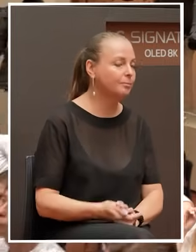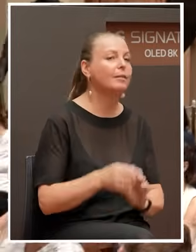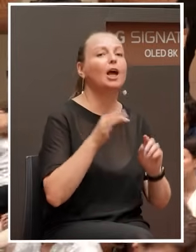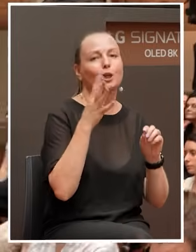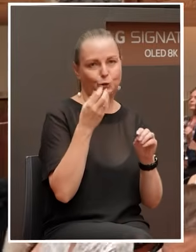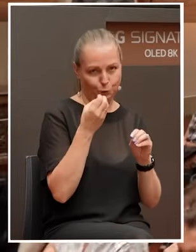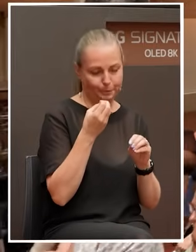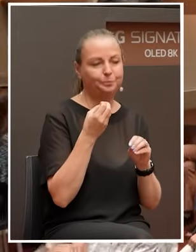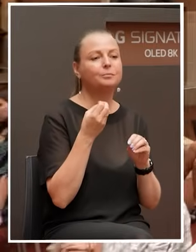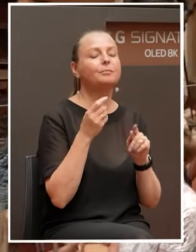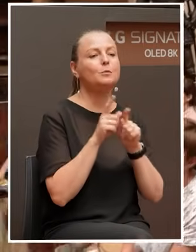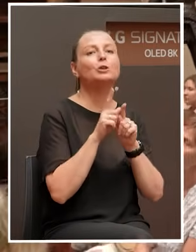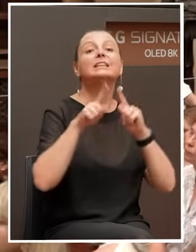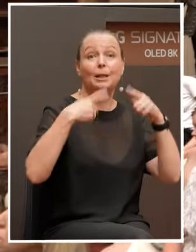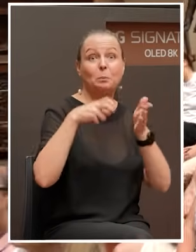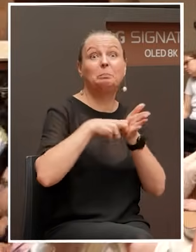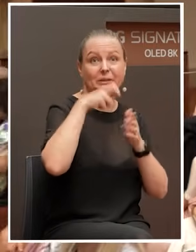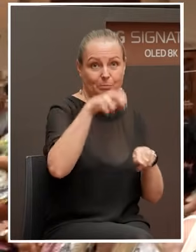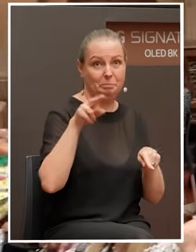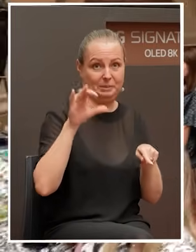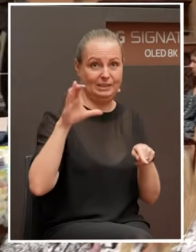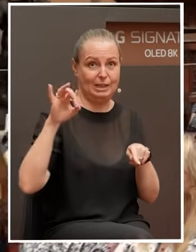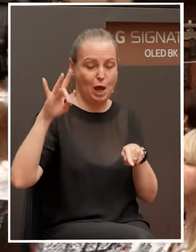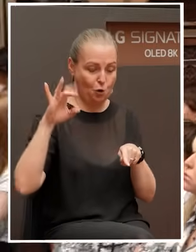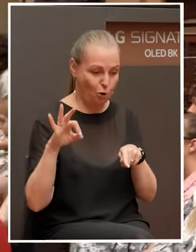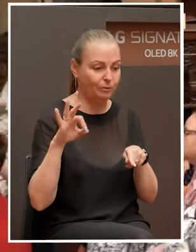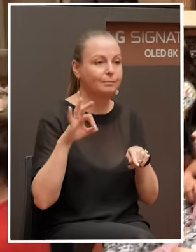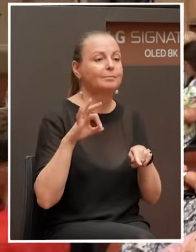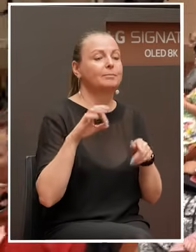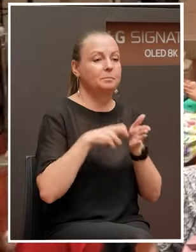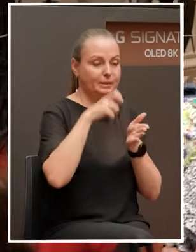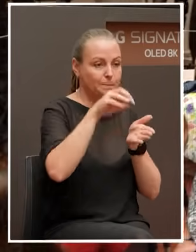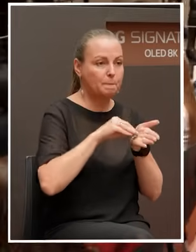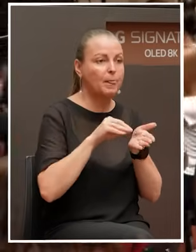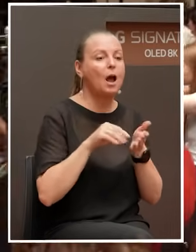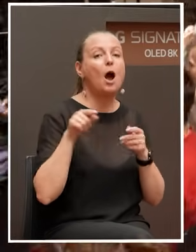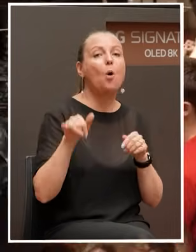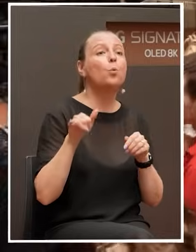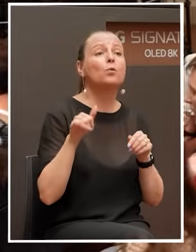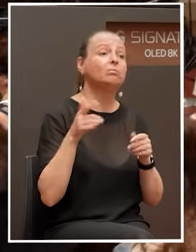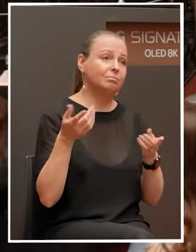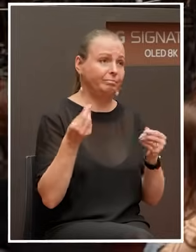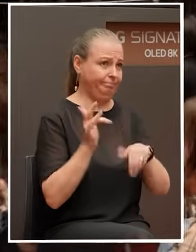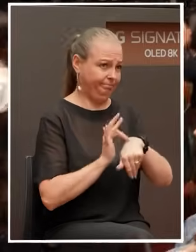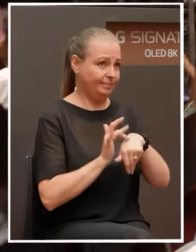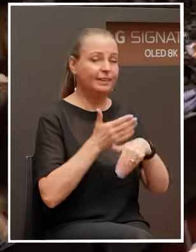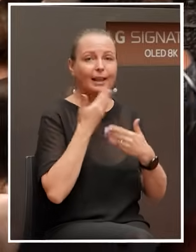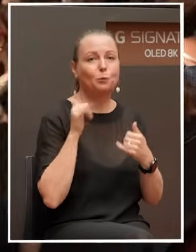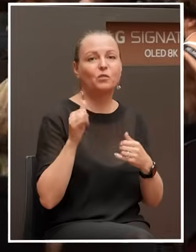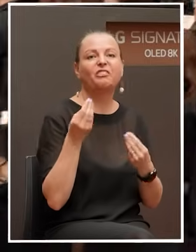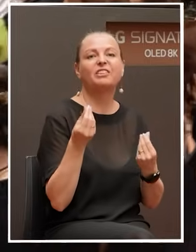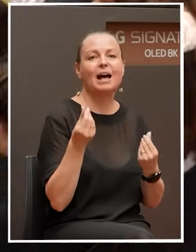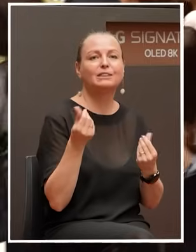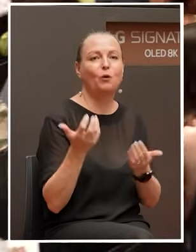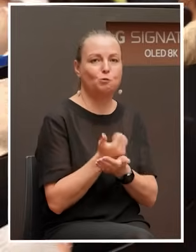одна ремарка из следующего письма. Писсаро в это время далек от финансового успеха, и поэтому